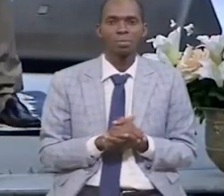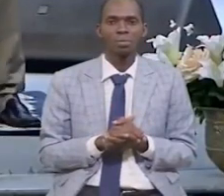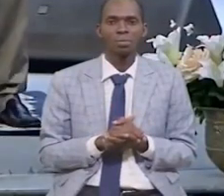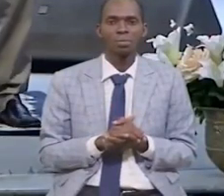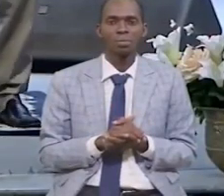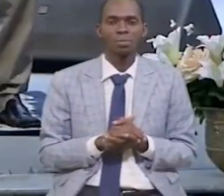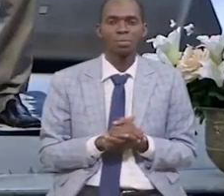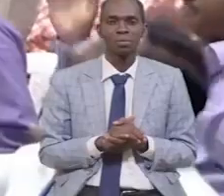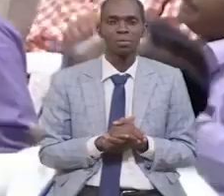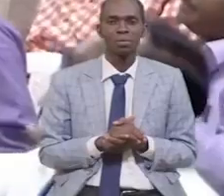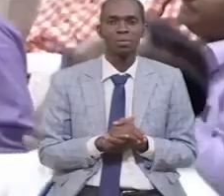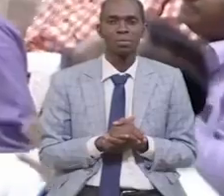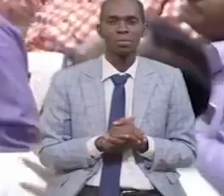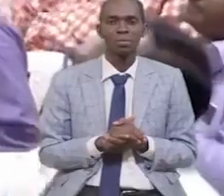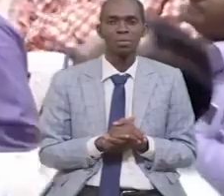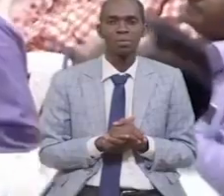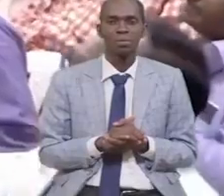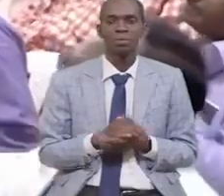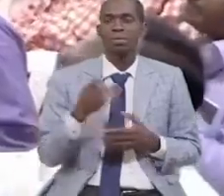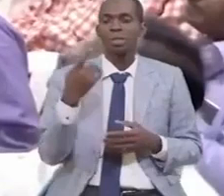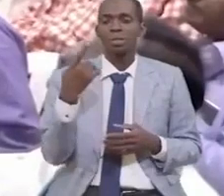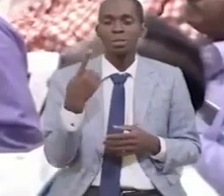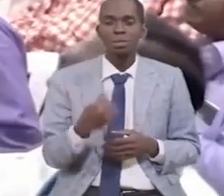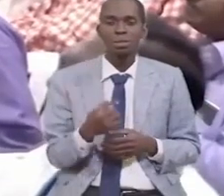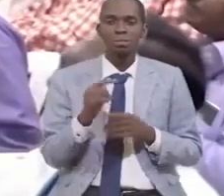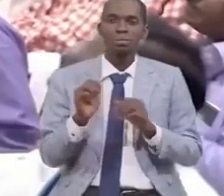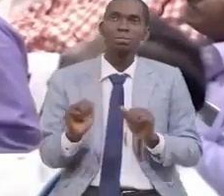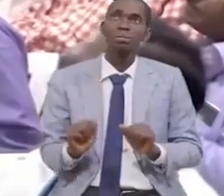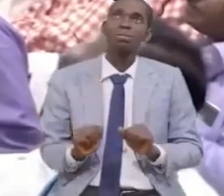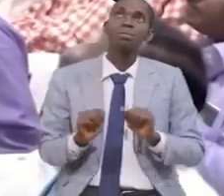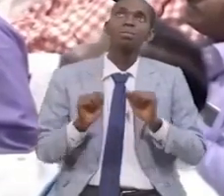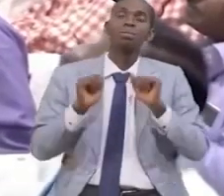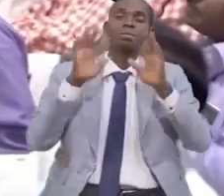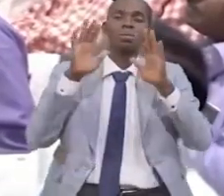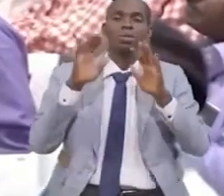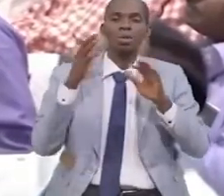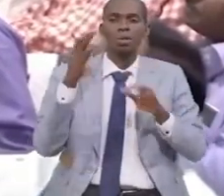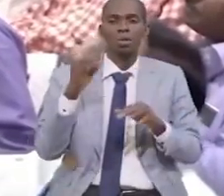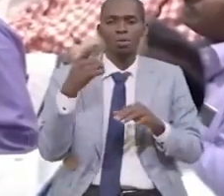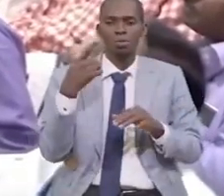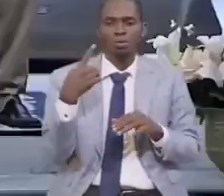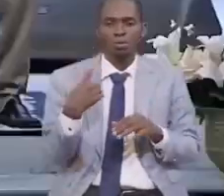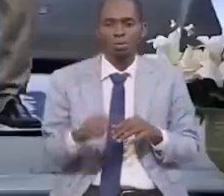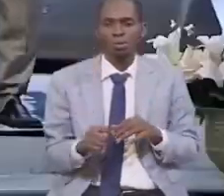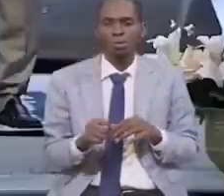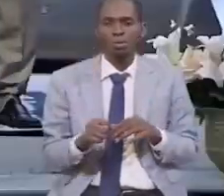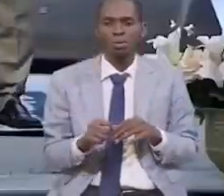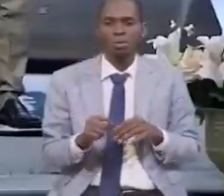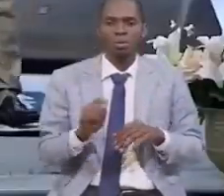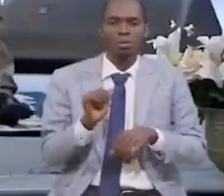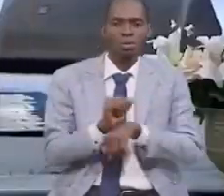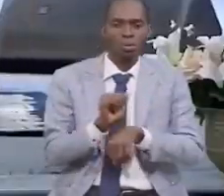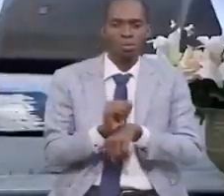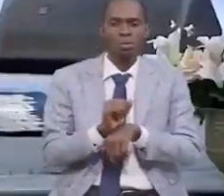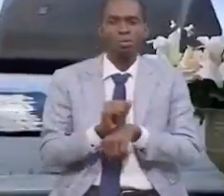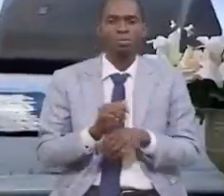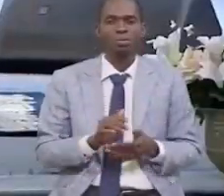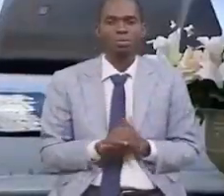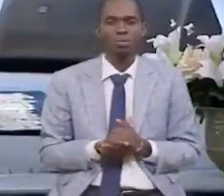చెప్తారా? The consecration of the commission. ఆజ్ఞకు సంబంధించిన